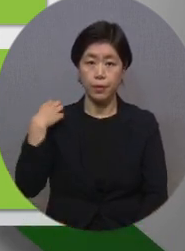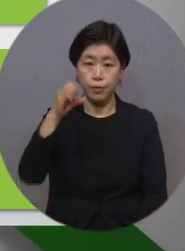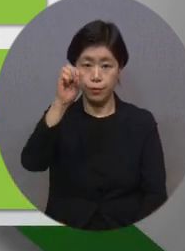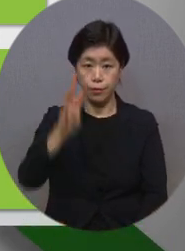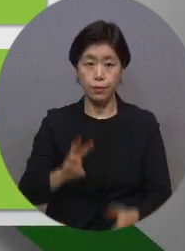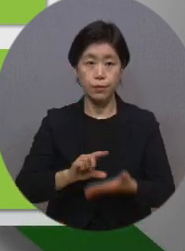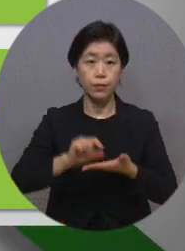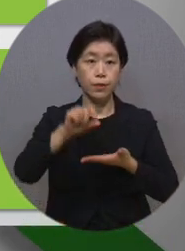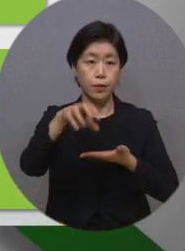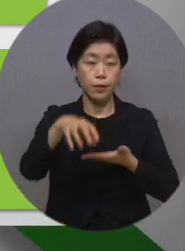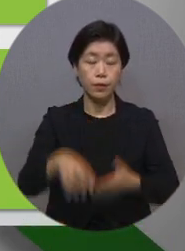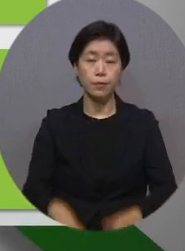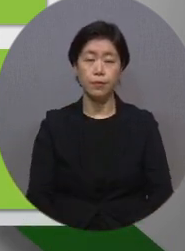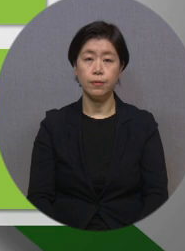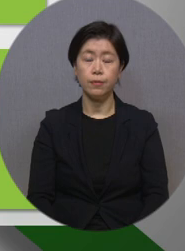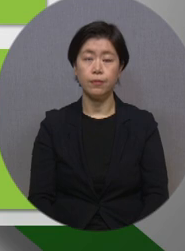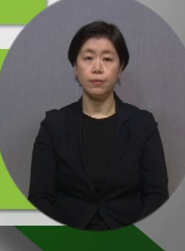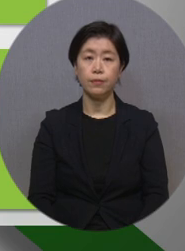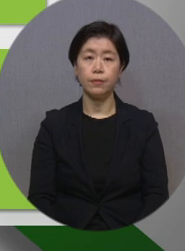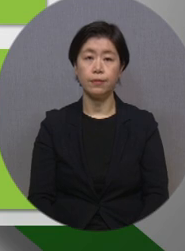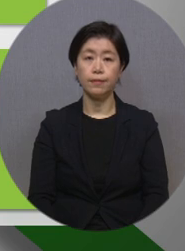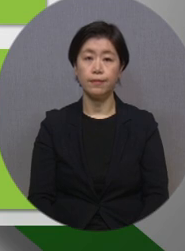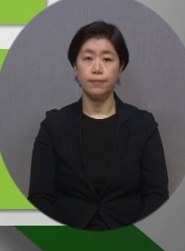지사는 광주지사입니다.